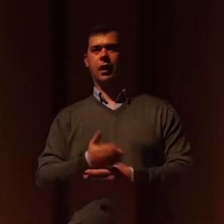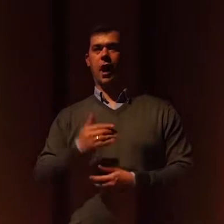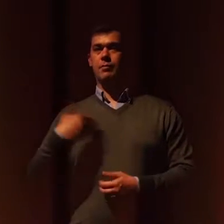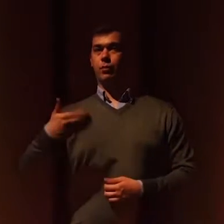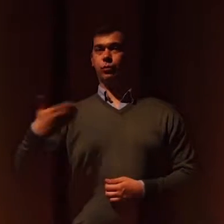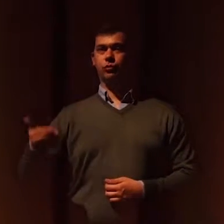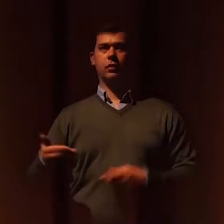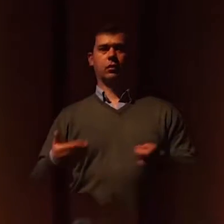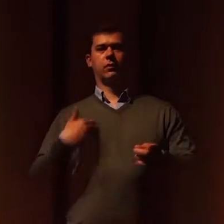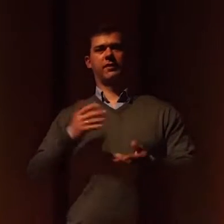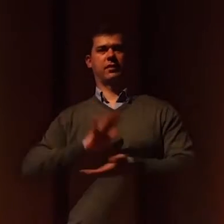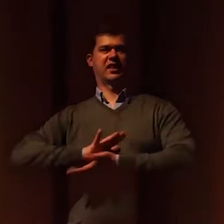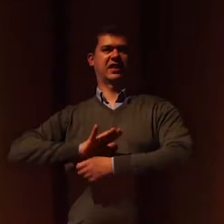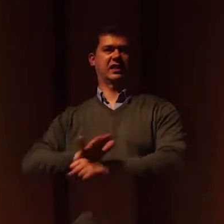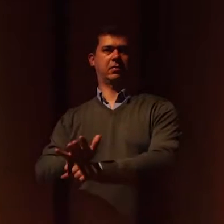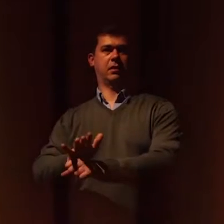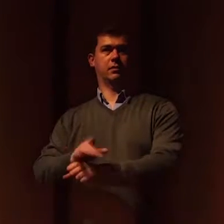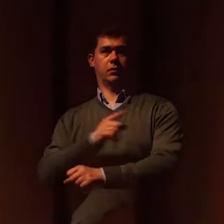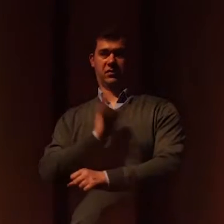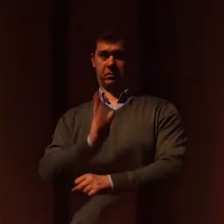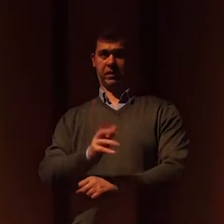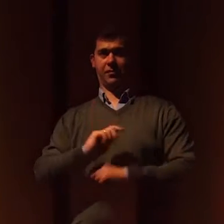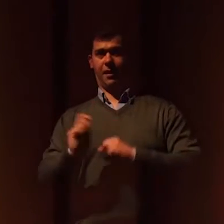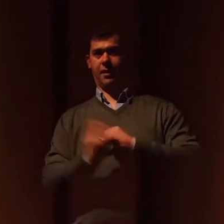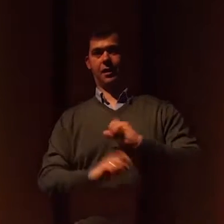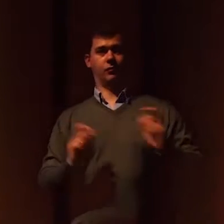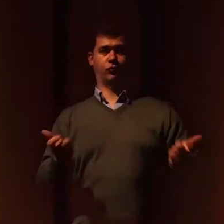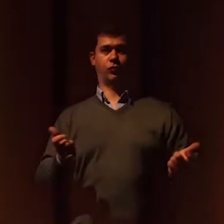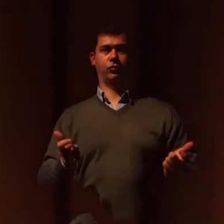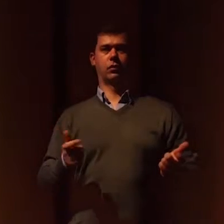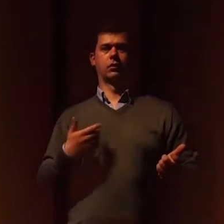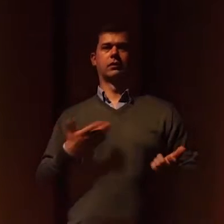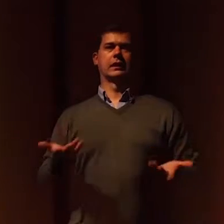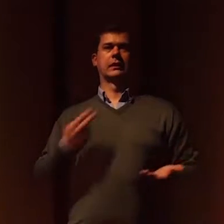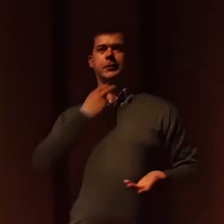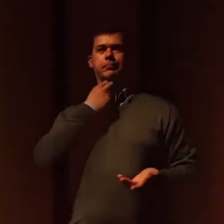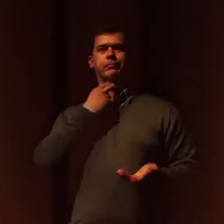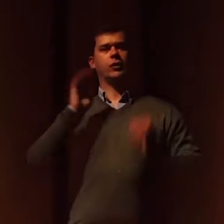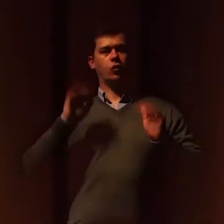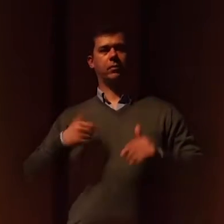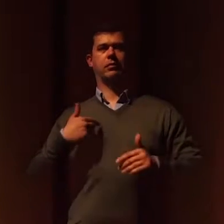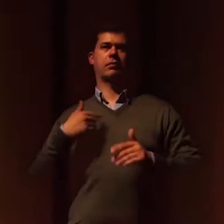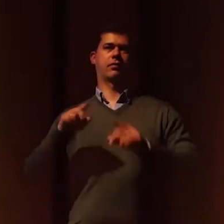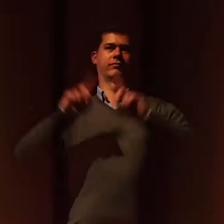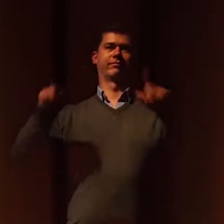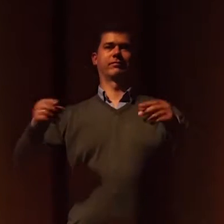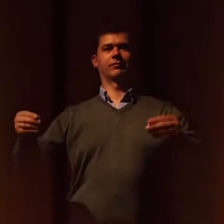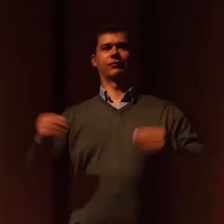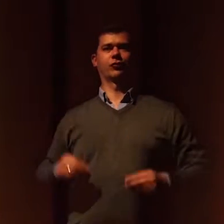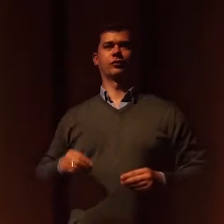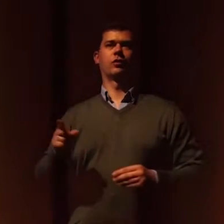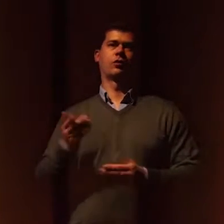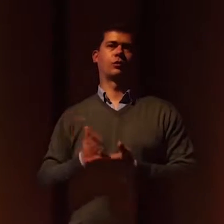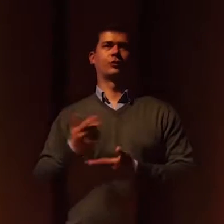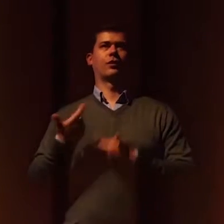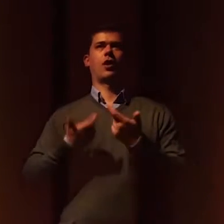że taka dyskryminacja może pociągnąć za sobą karalność że jakby z całej tej akcji